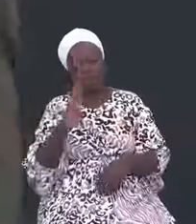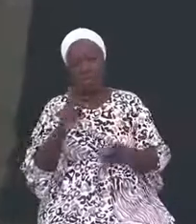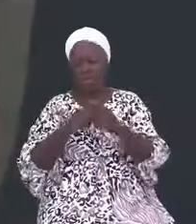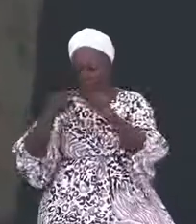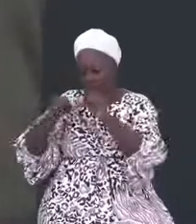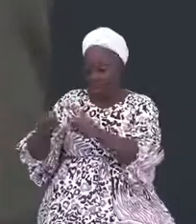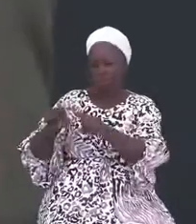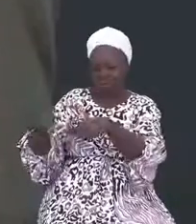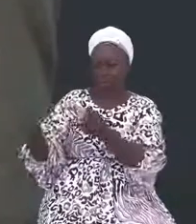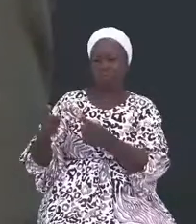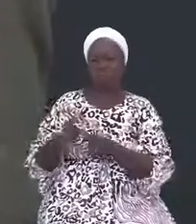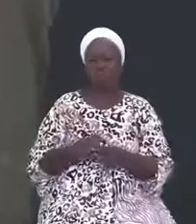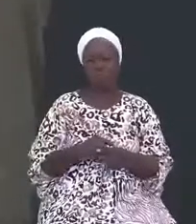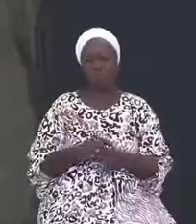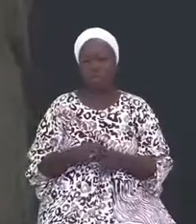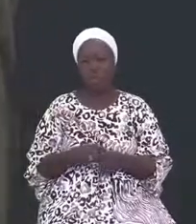continue.